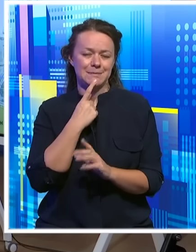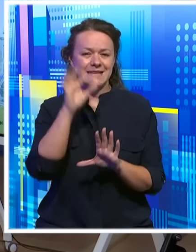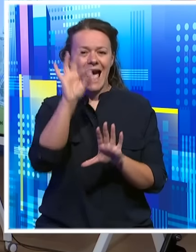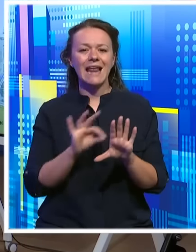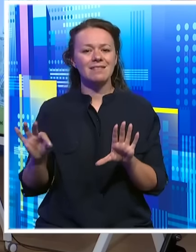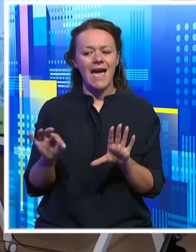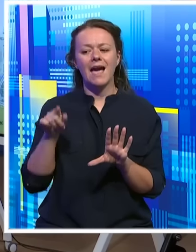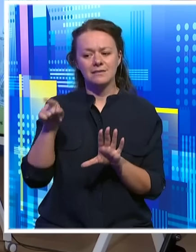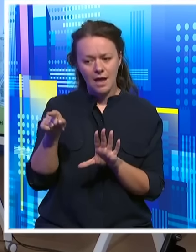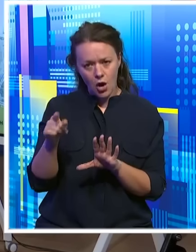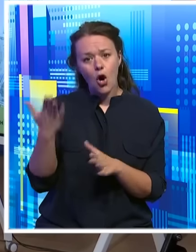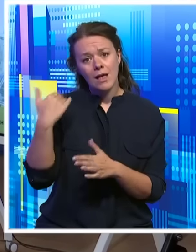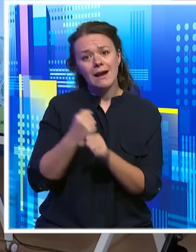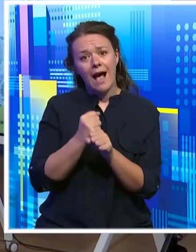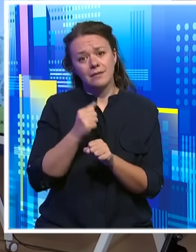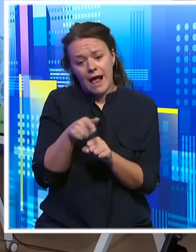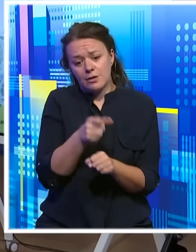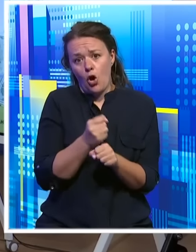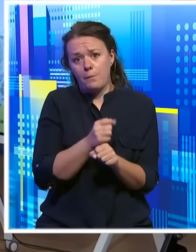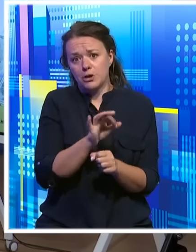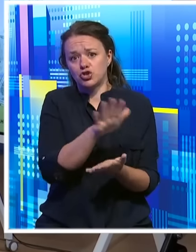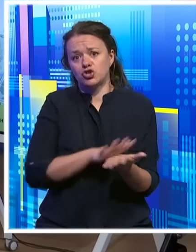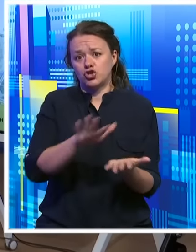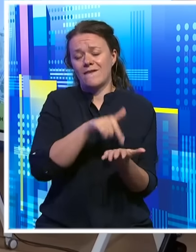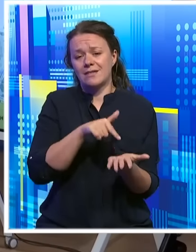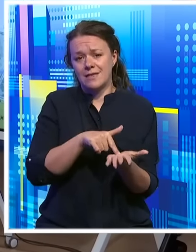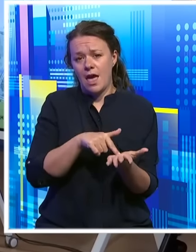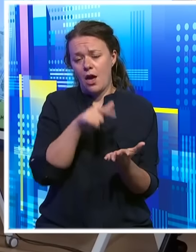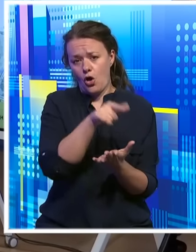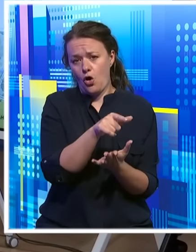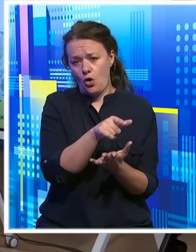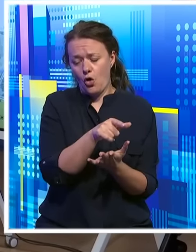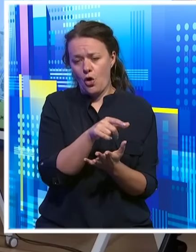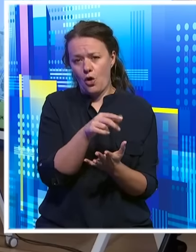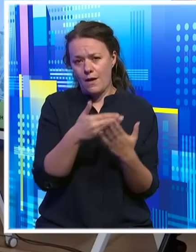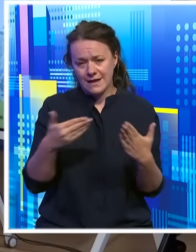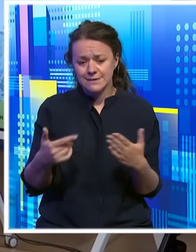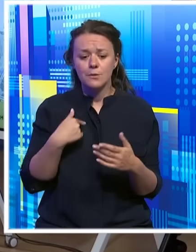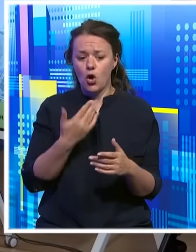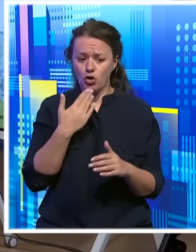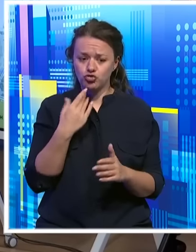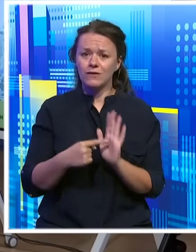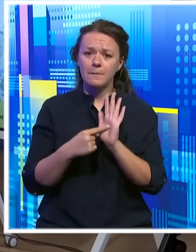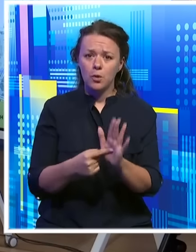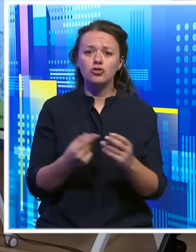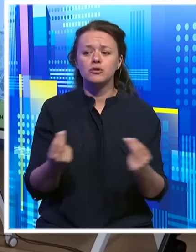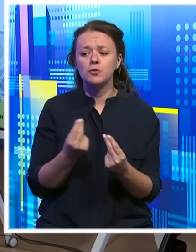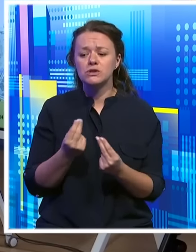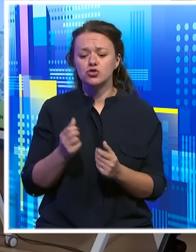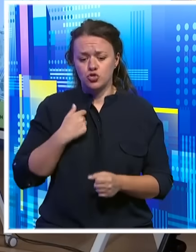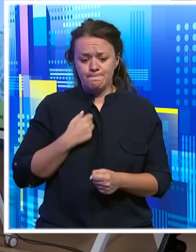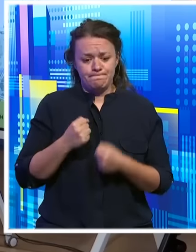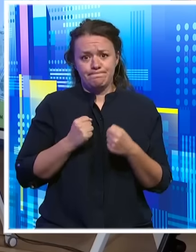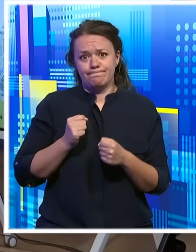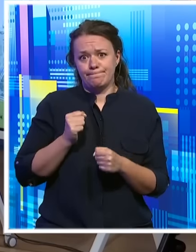na ovom prostoru Expa, pa želim ljudima da detaljnije pokažem, jer nama se sada žuri. Očekujemo da u novembru mesecu